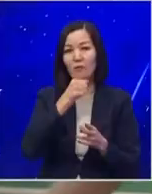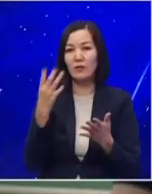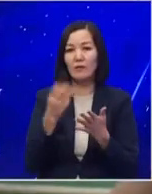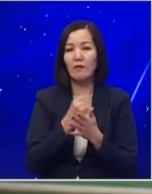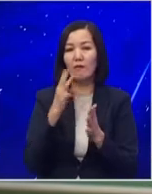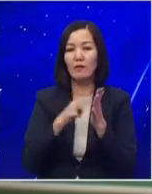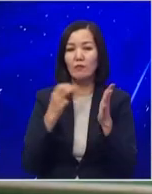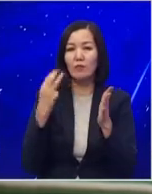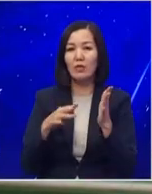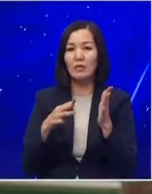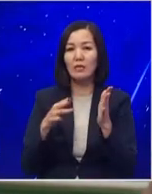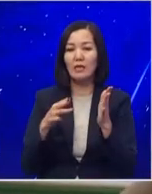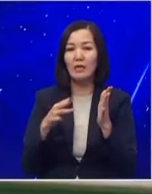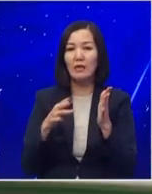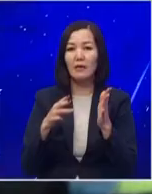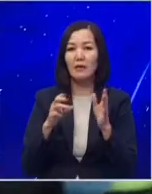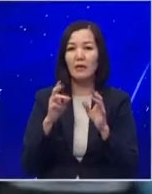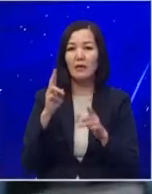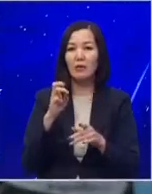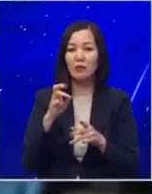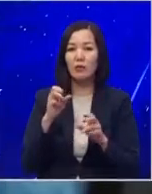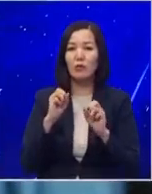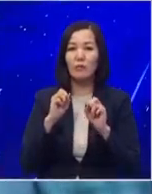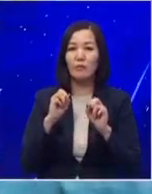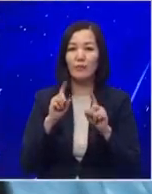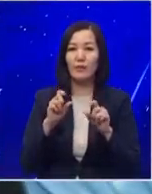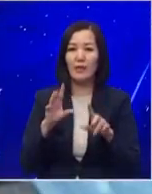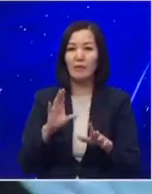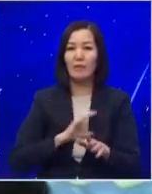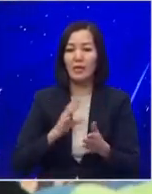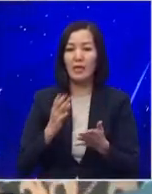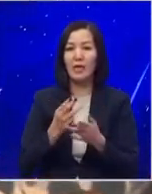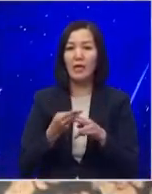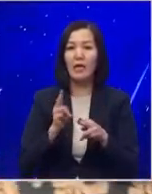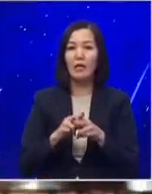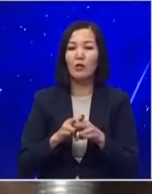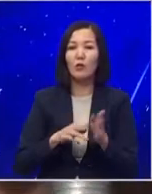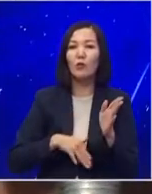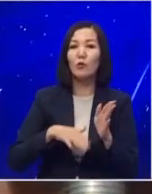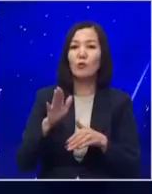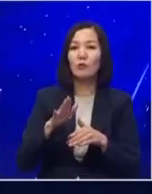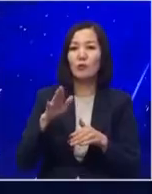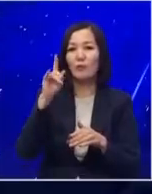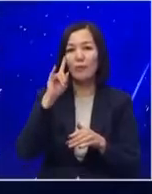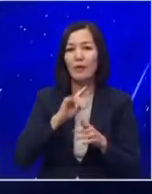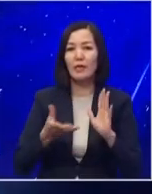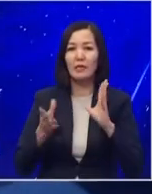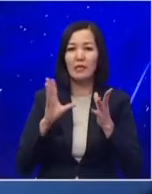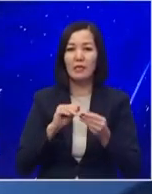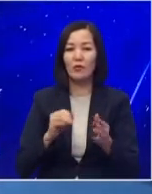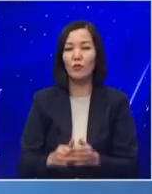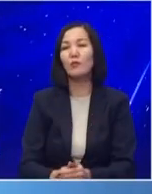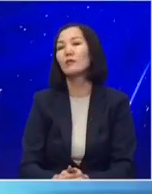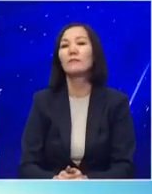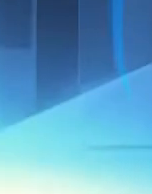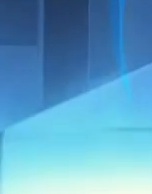853 медалей и около 300 из них золотого достоинства этот показатель является лучшим стране алексей цой серег база wuhan